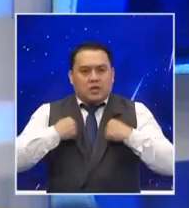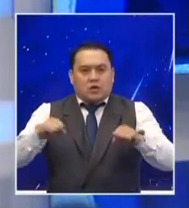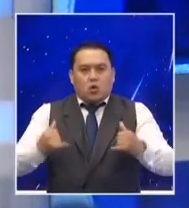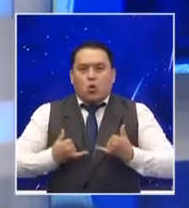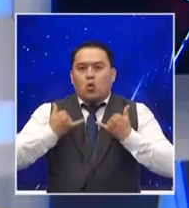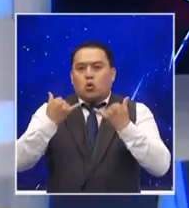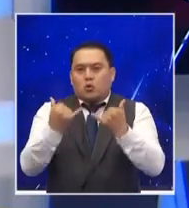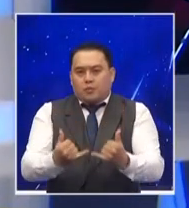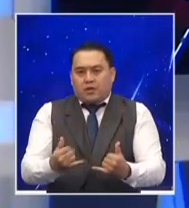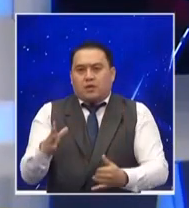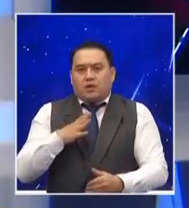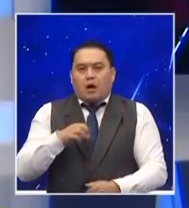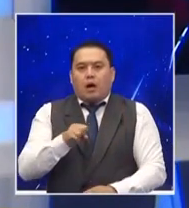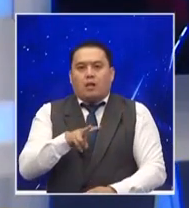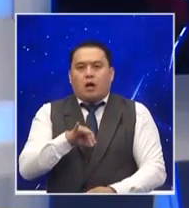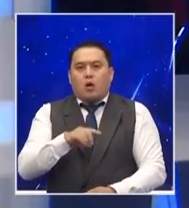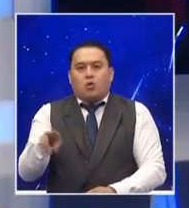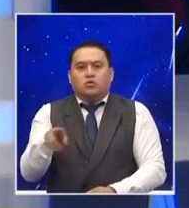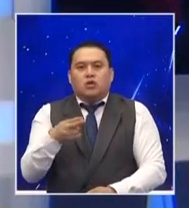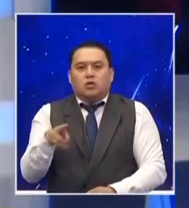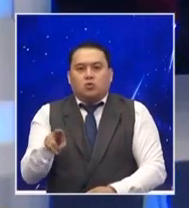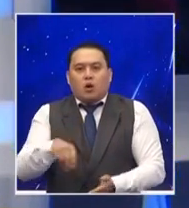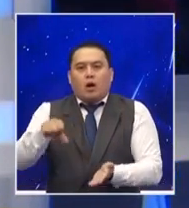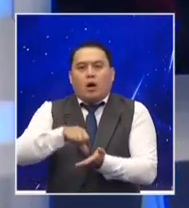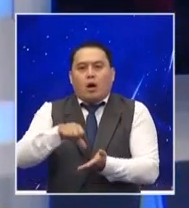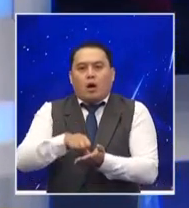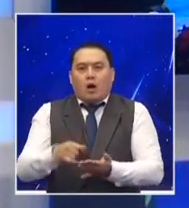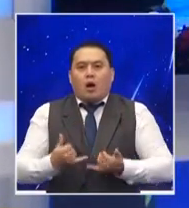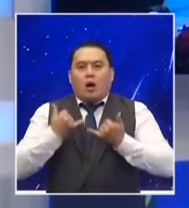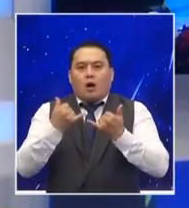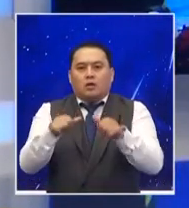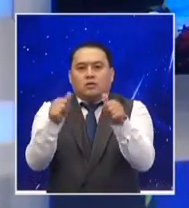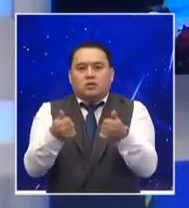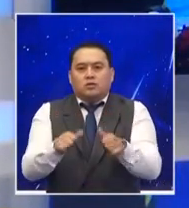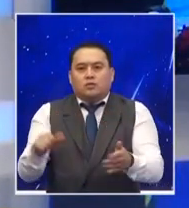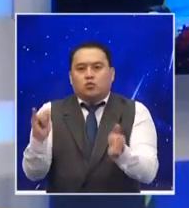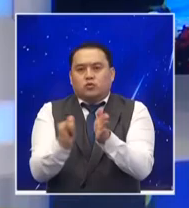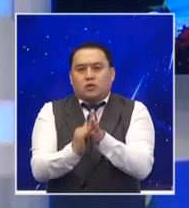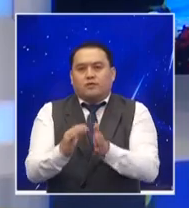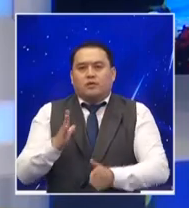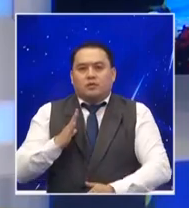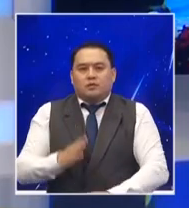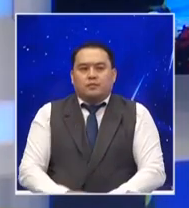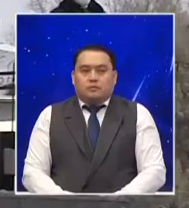құрметте айшықты. Мәселен Алакөлде желтоқсан оқиғасы қатысушыларына арнап стелла орнатылды.